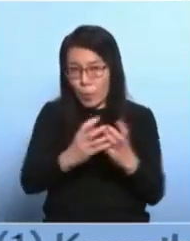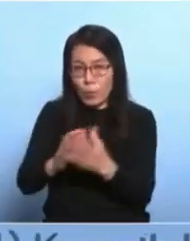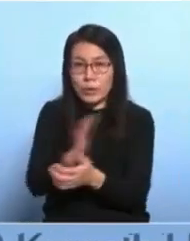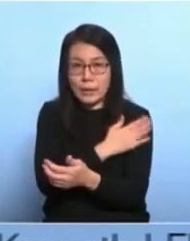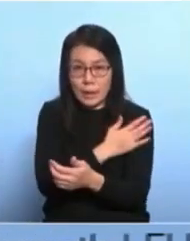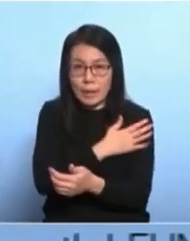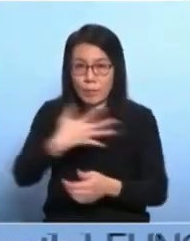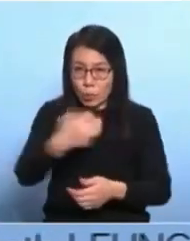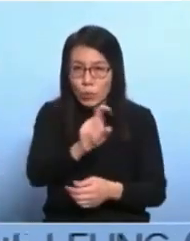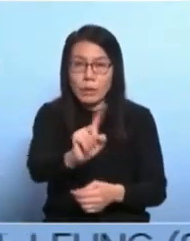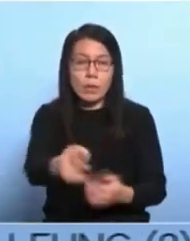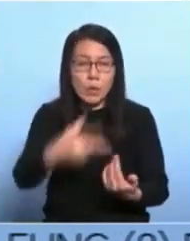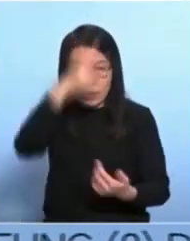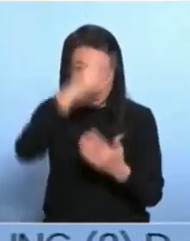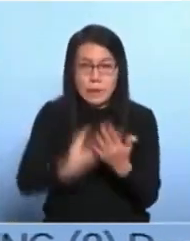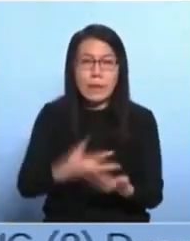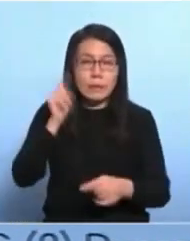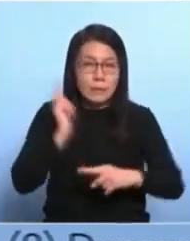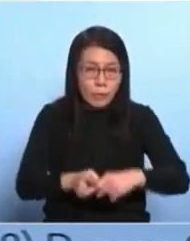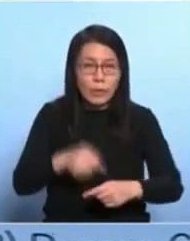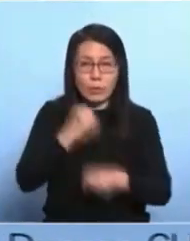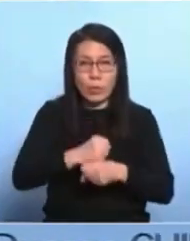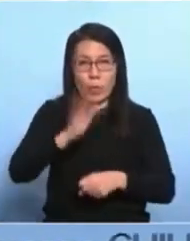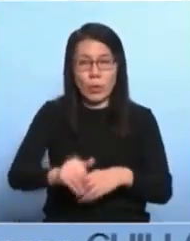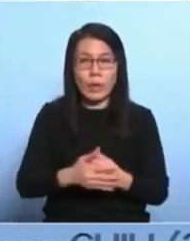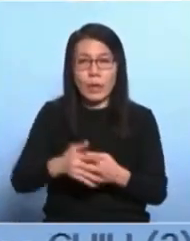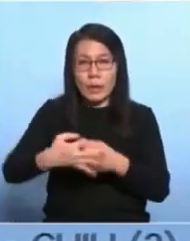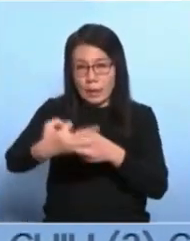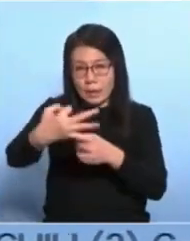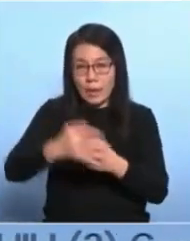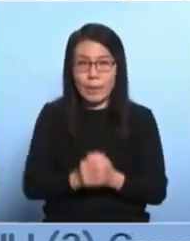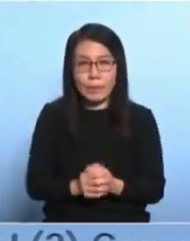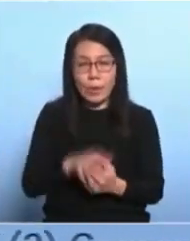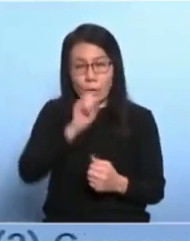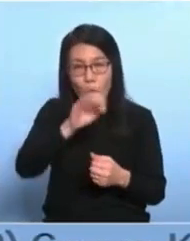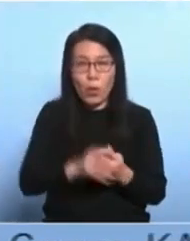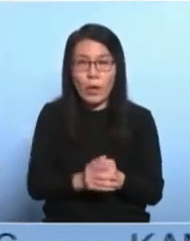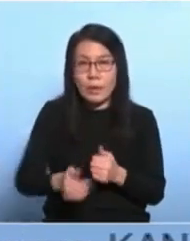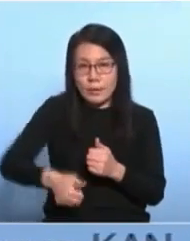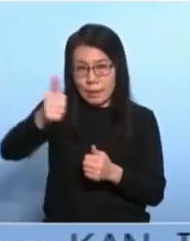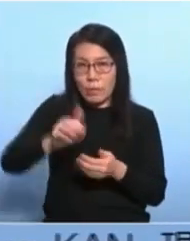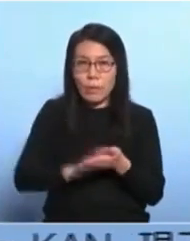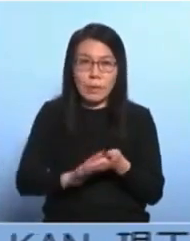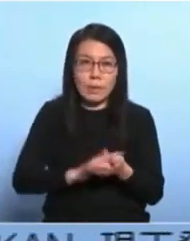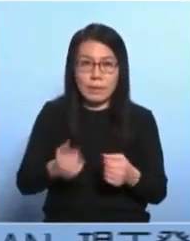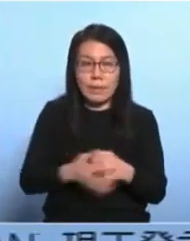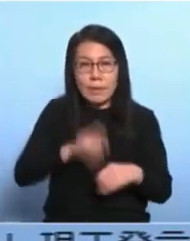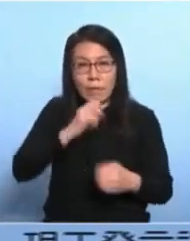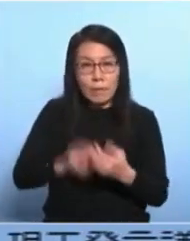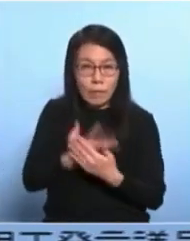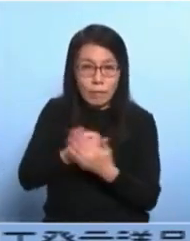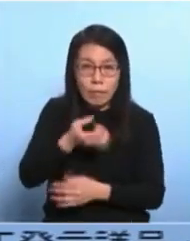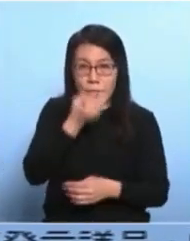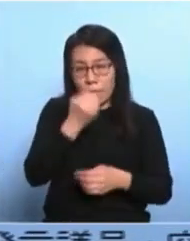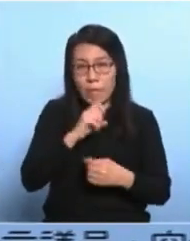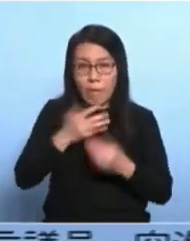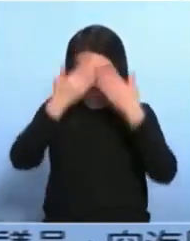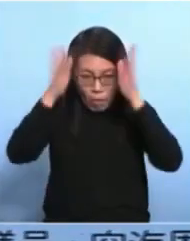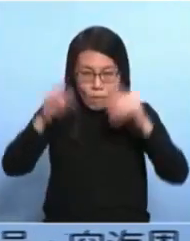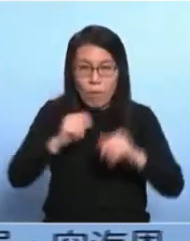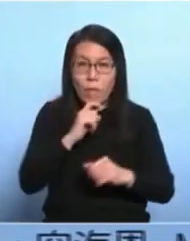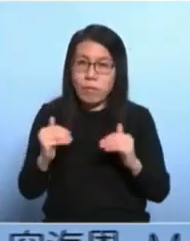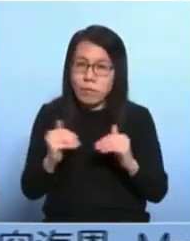責，確保政策是落地成效。第三就是要 說好成功的故事，充分發揮香港的開放平